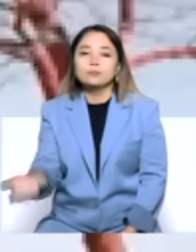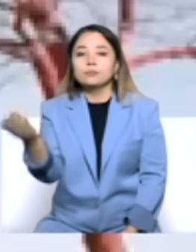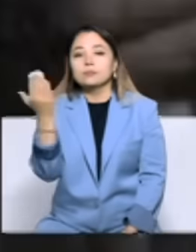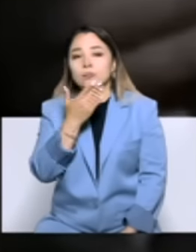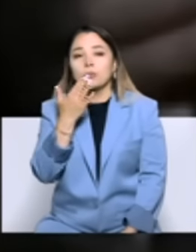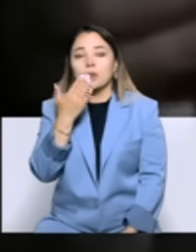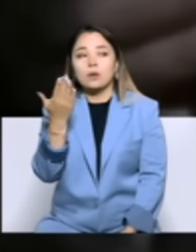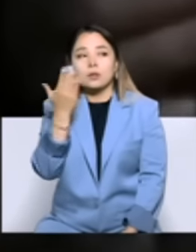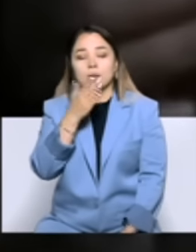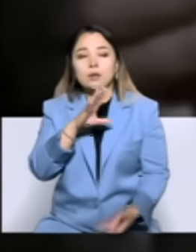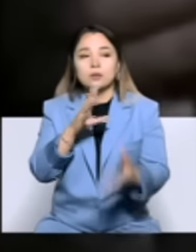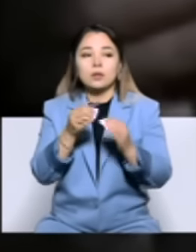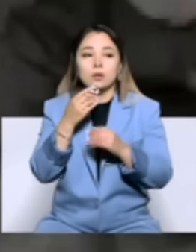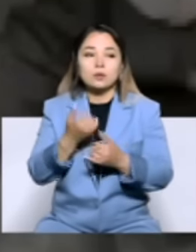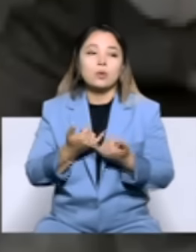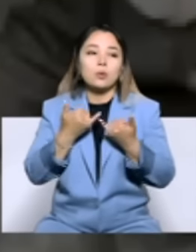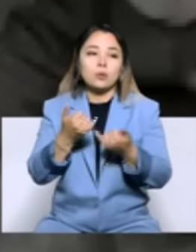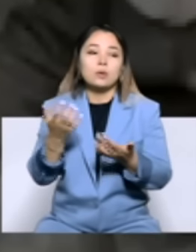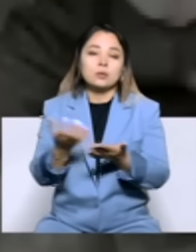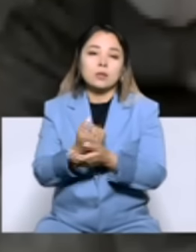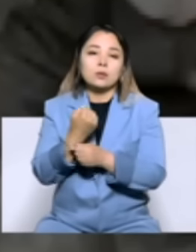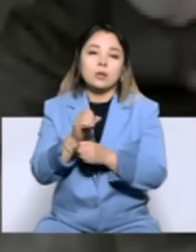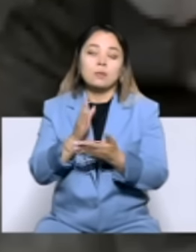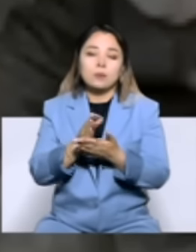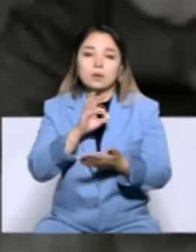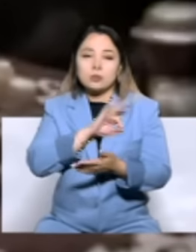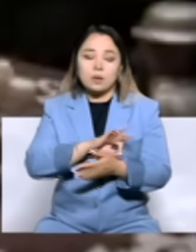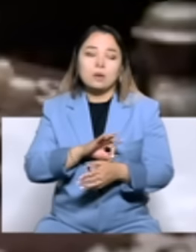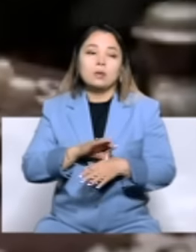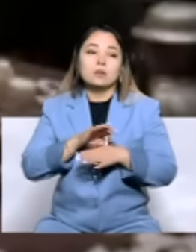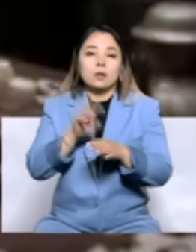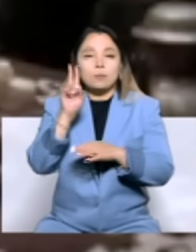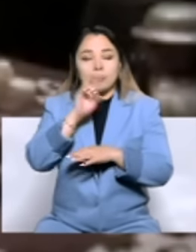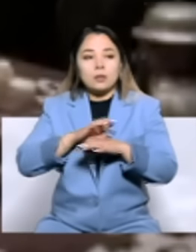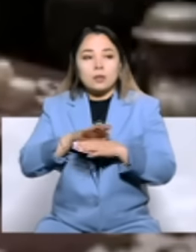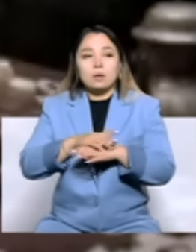Фильм ұлттық киноны қолдау мемлекеттік орталығының қаржысына